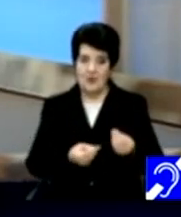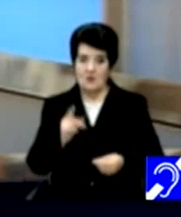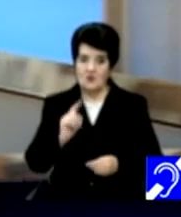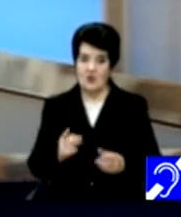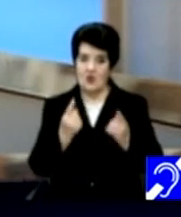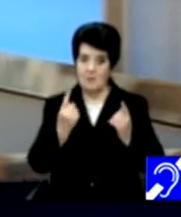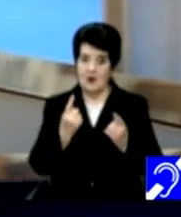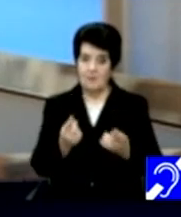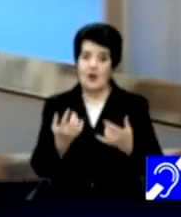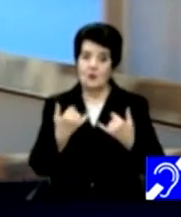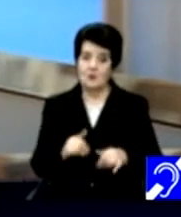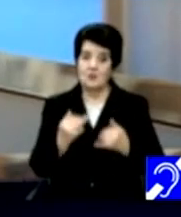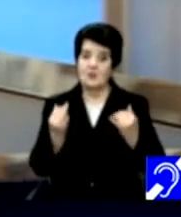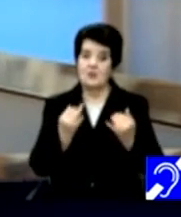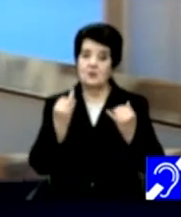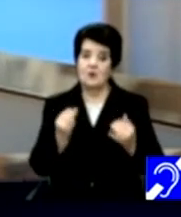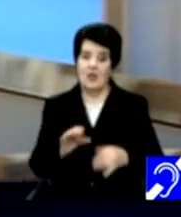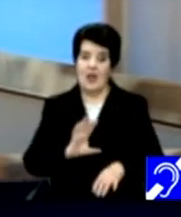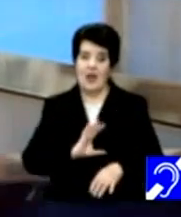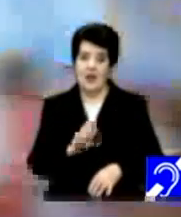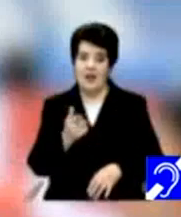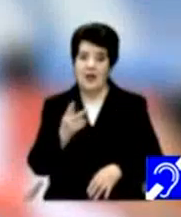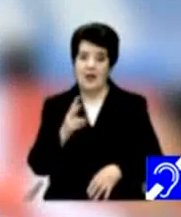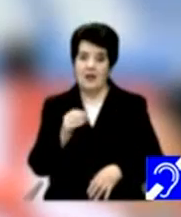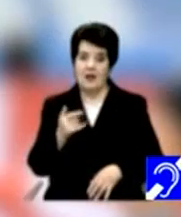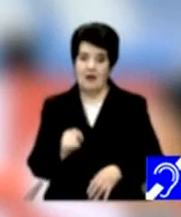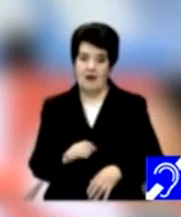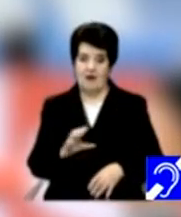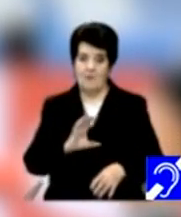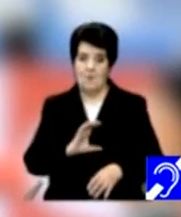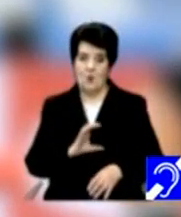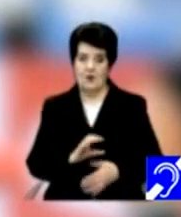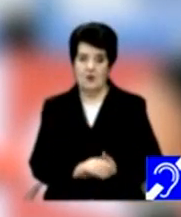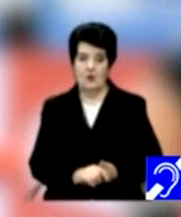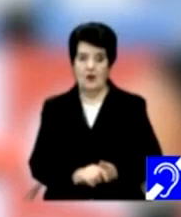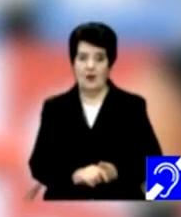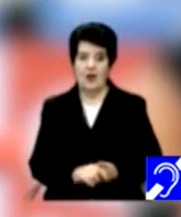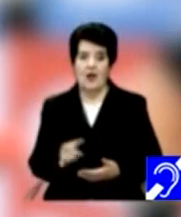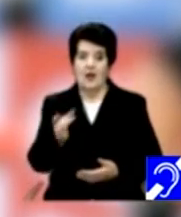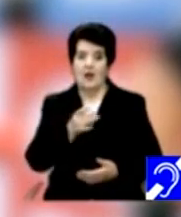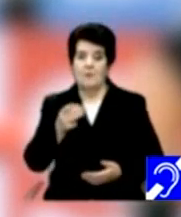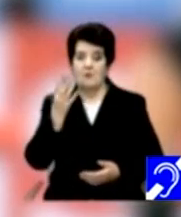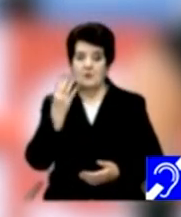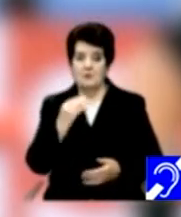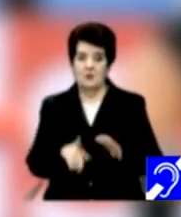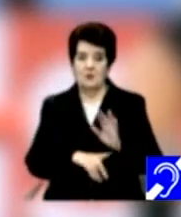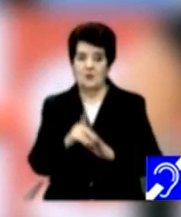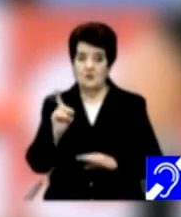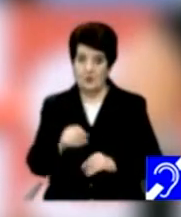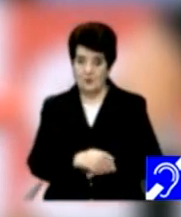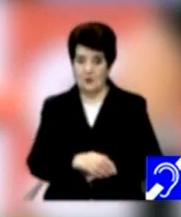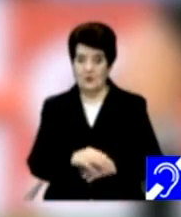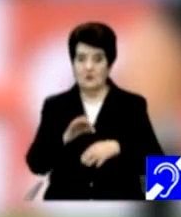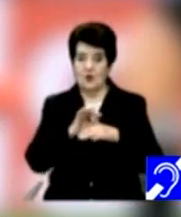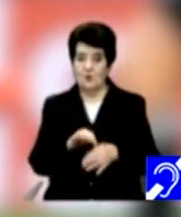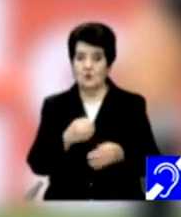cele mai mari surprize din istoria Ligii Campionilor. Campioana Republicii Moldova a început în forță și a